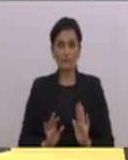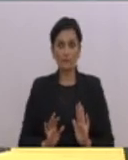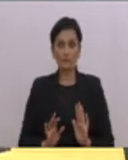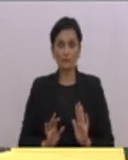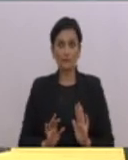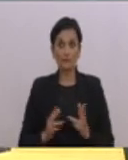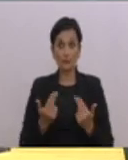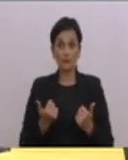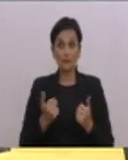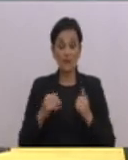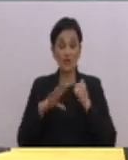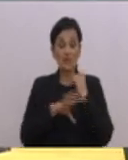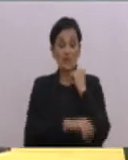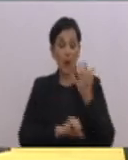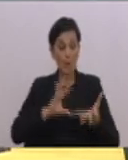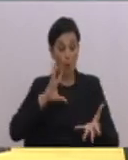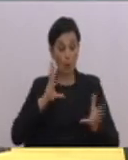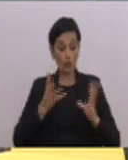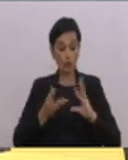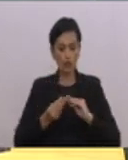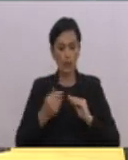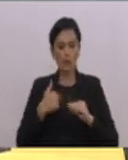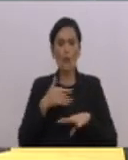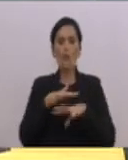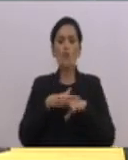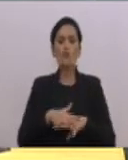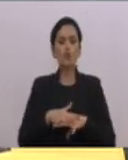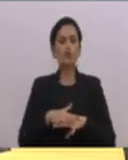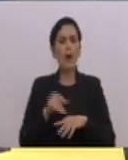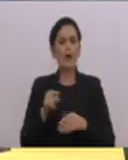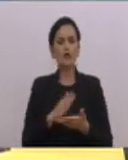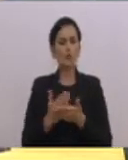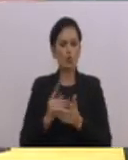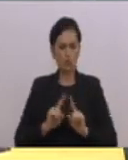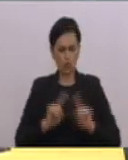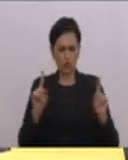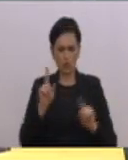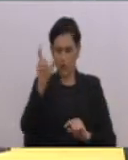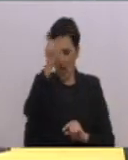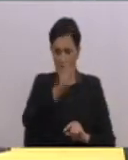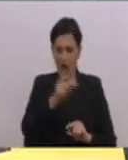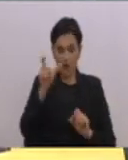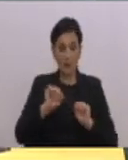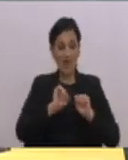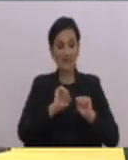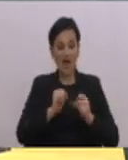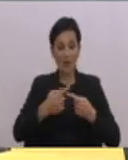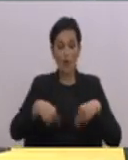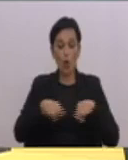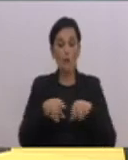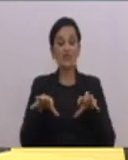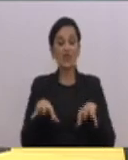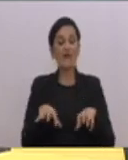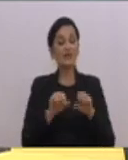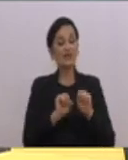Და საბოლოოდ ჩვენ თუ ეს არის ამ ფუნდამენტური ნაწილი, იმიტომ რომ ძალიან უცნაურია რომ ადამიანების დაცვის კომიტეტის თავმჯდომარე იცავს